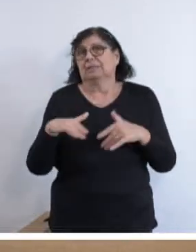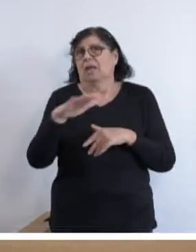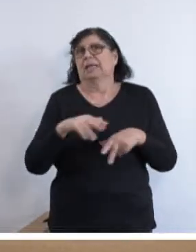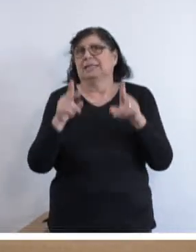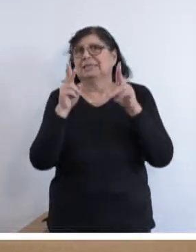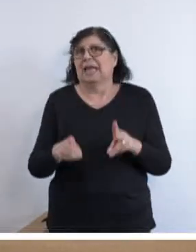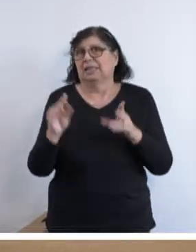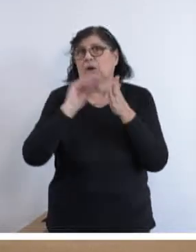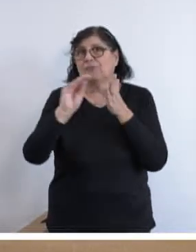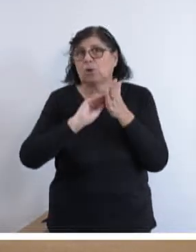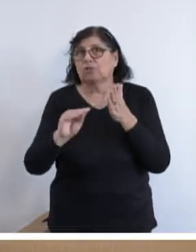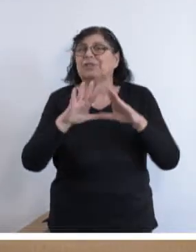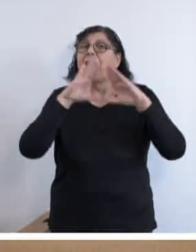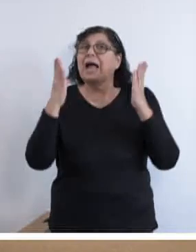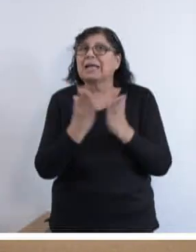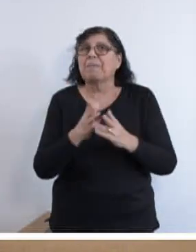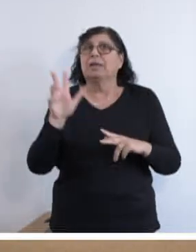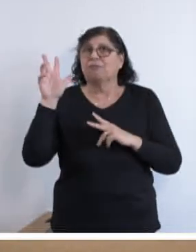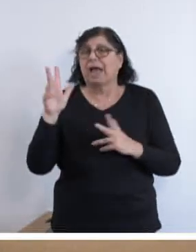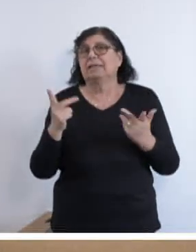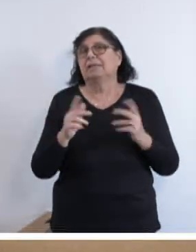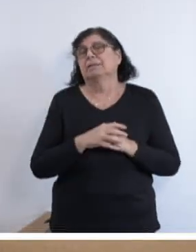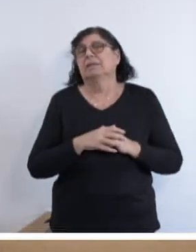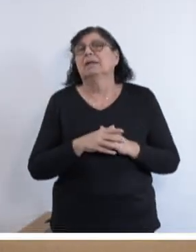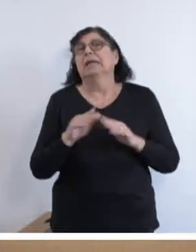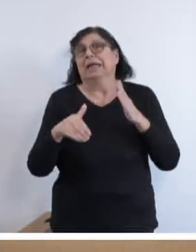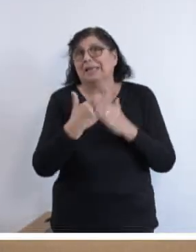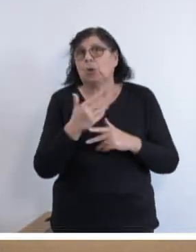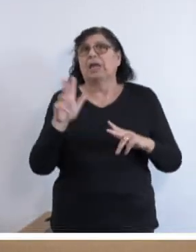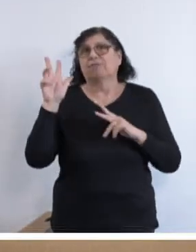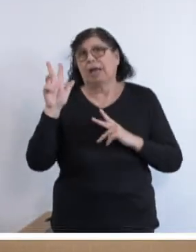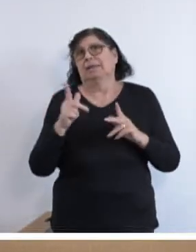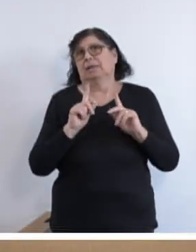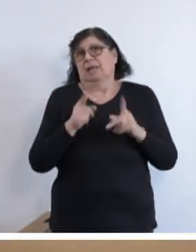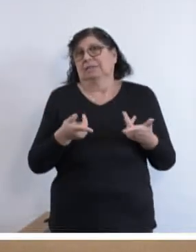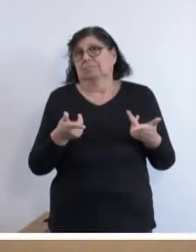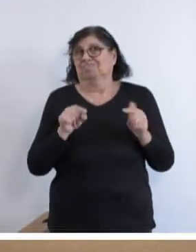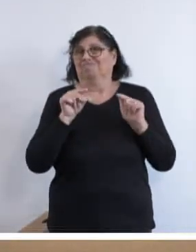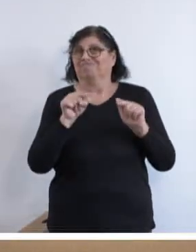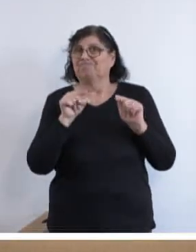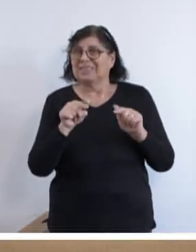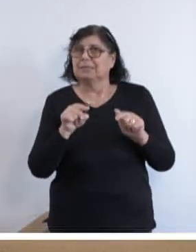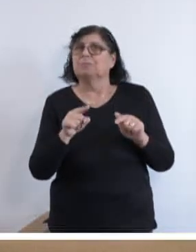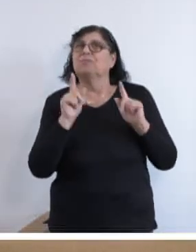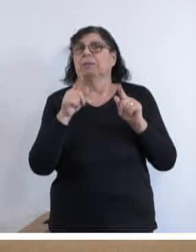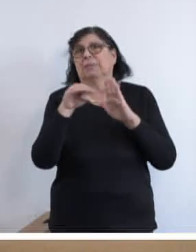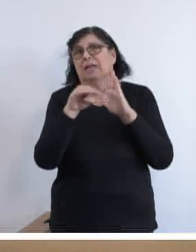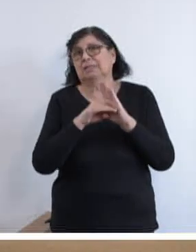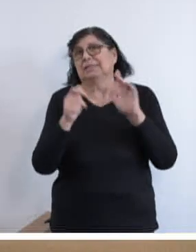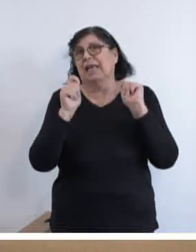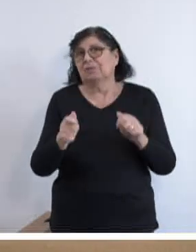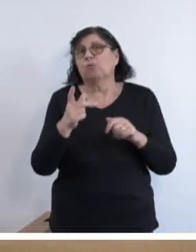landesrechtlichen Vorschriften allgemein beeidigt wurden, neu beeidigen lassen. Diesem Umstand wird im Gesetzentwurf durch